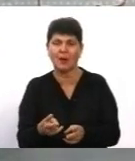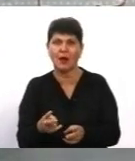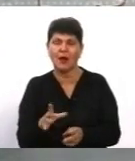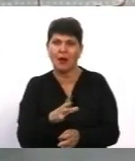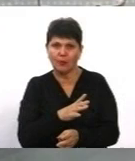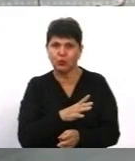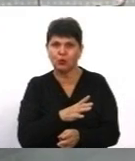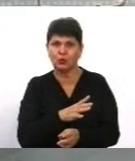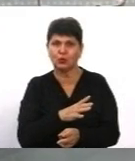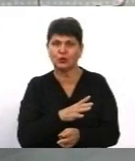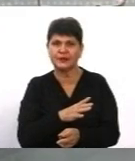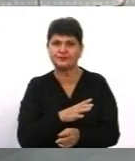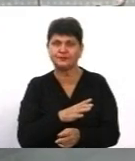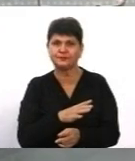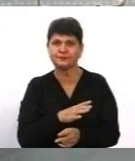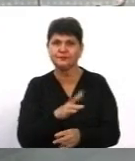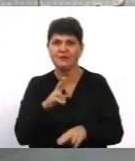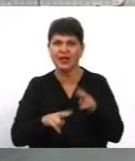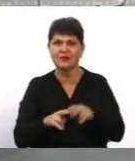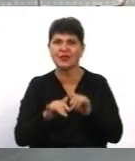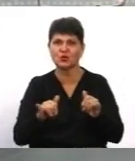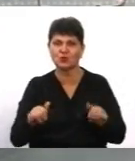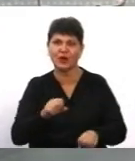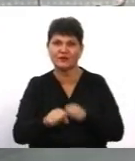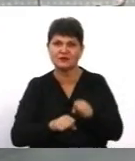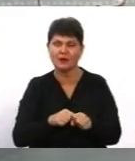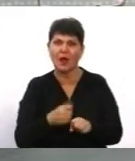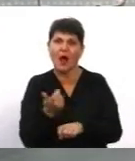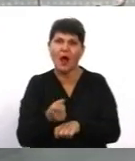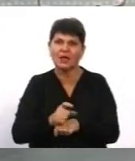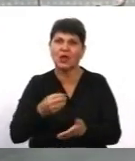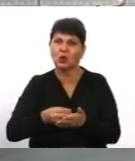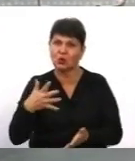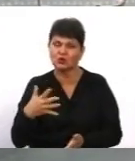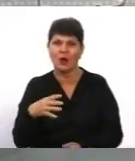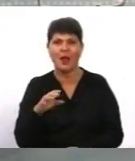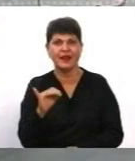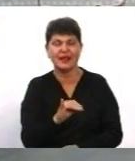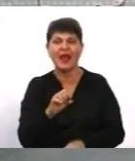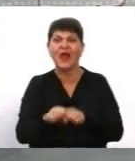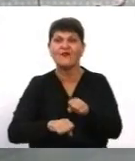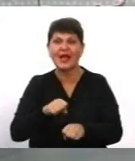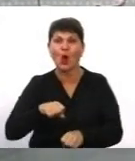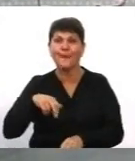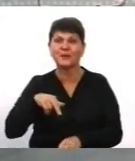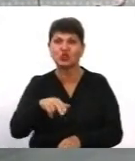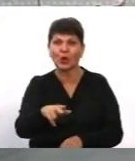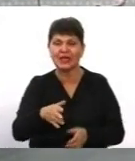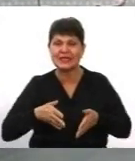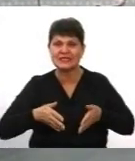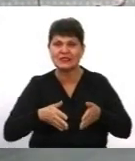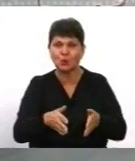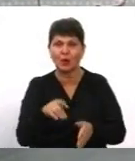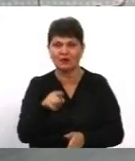найбезпечнішим видом інфраструктури велосипедної, але водночас найдорожчі. І велопішохідні смуги – це там, де є достатня